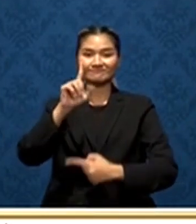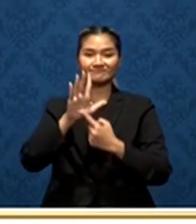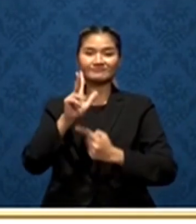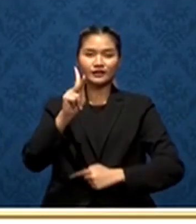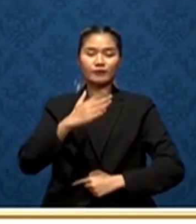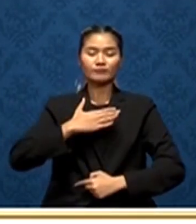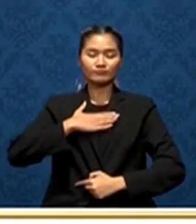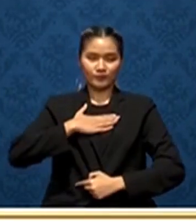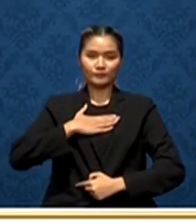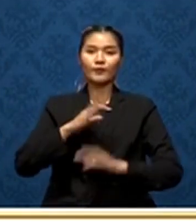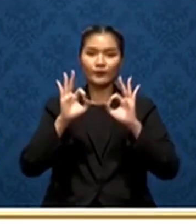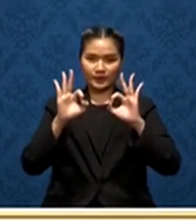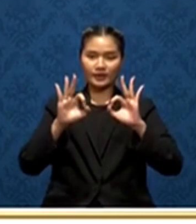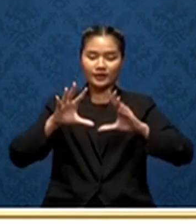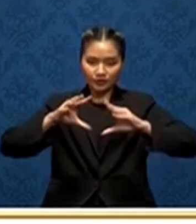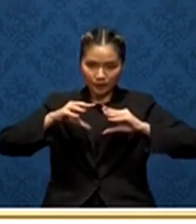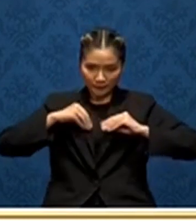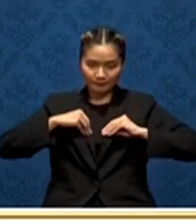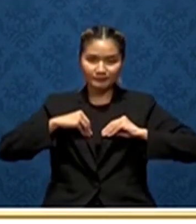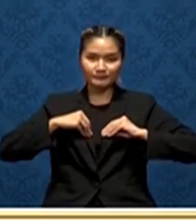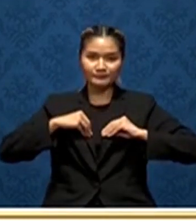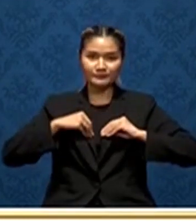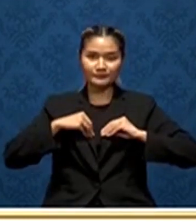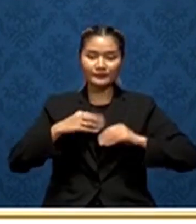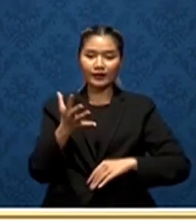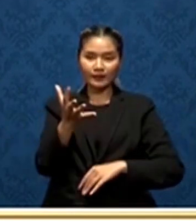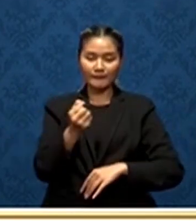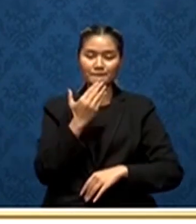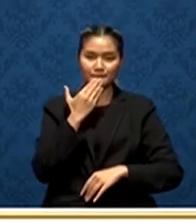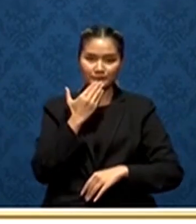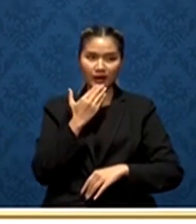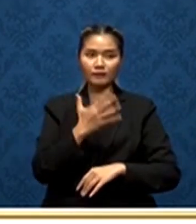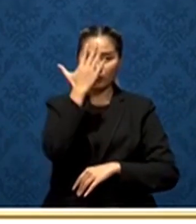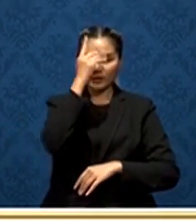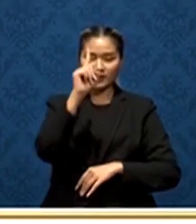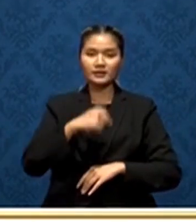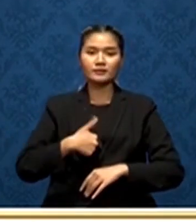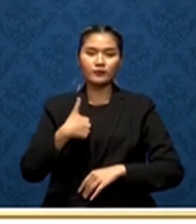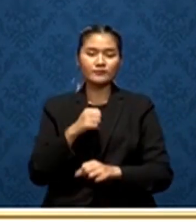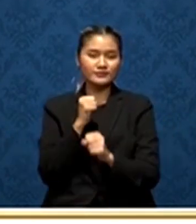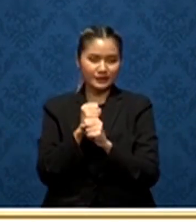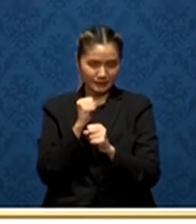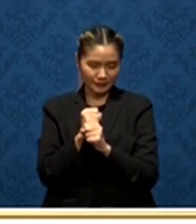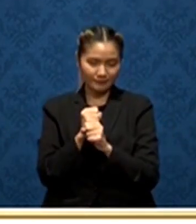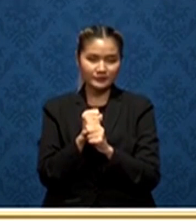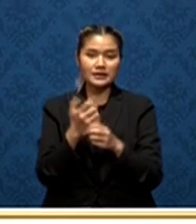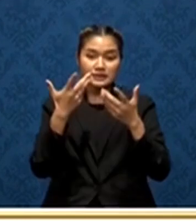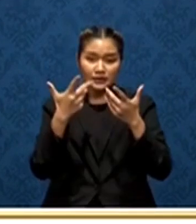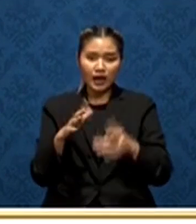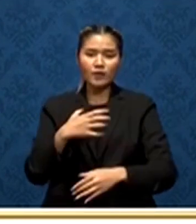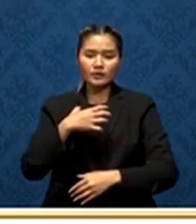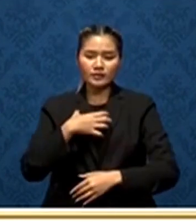อย่างสุดความสามารถและก็ผมคิดว่าอยากจะต้องพึ่งพาท่านส.สทั้งหลายด้วยนะ